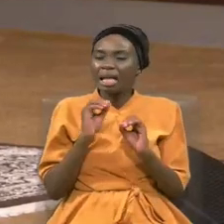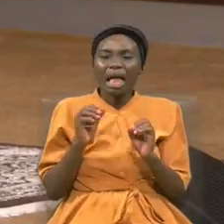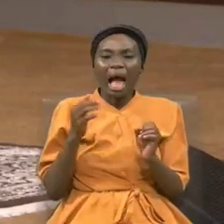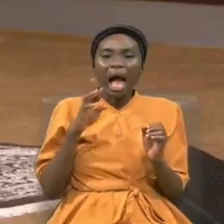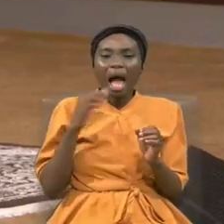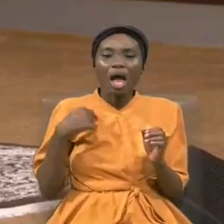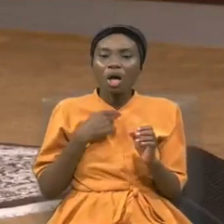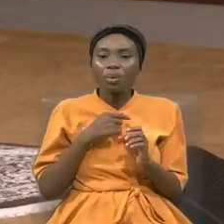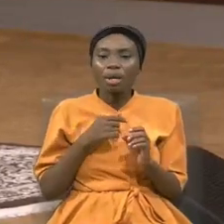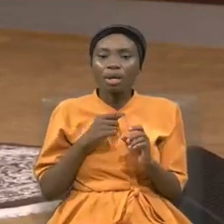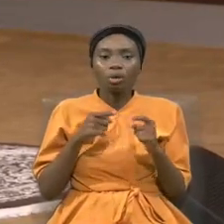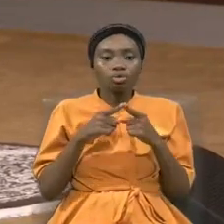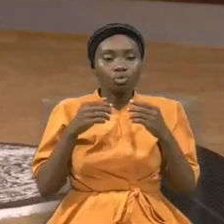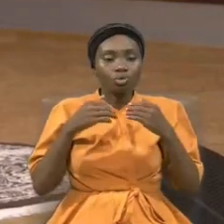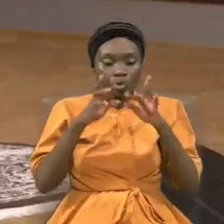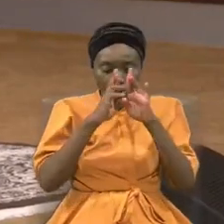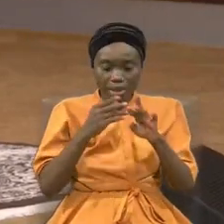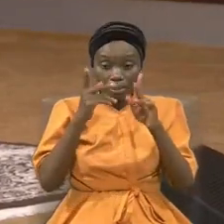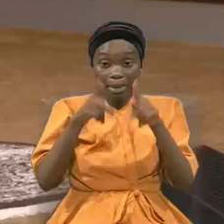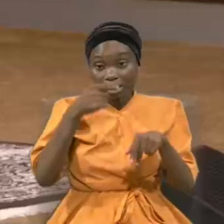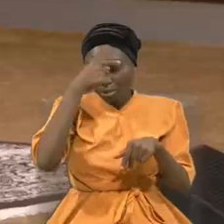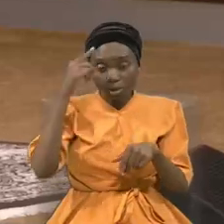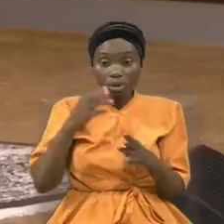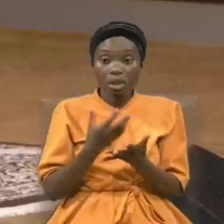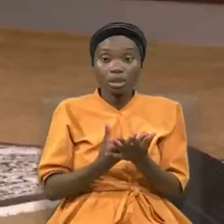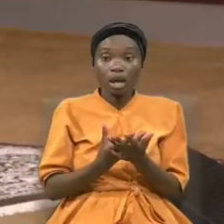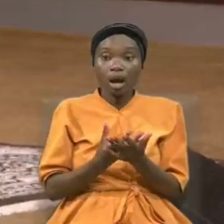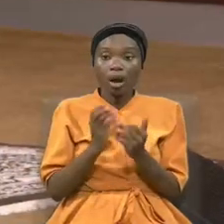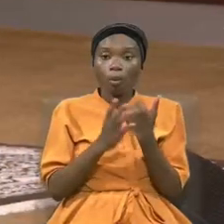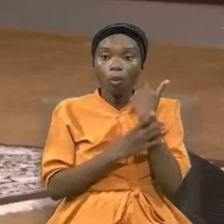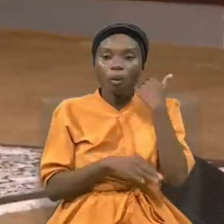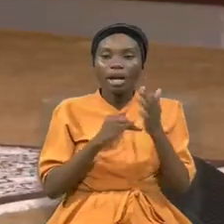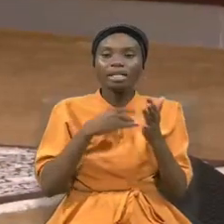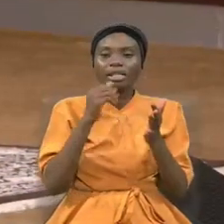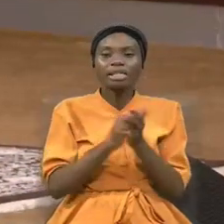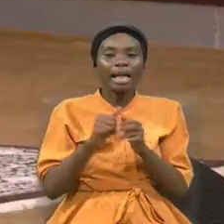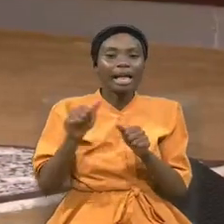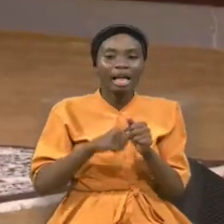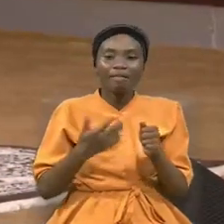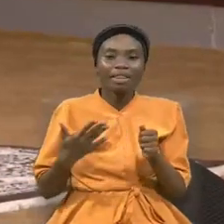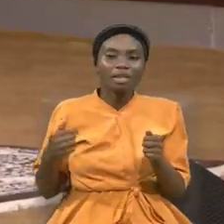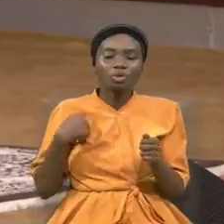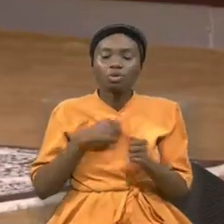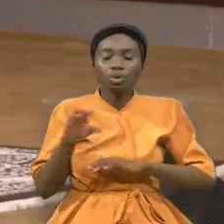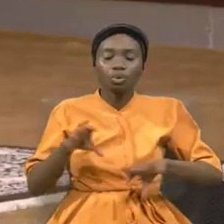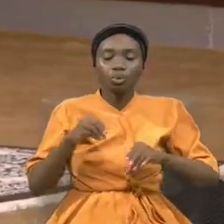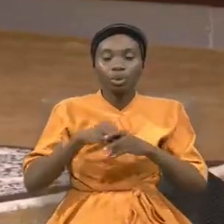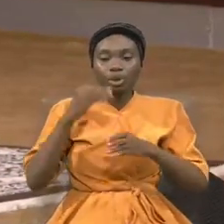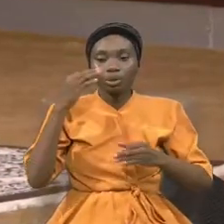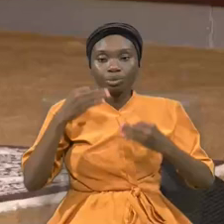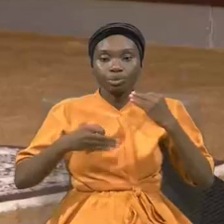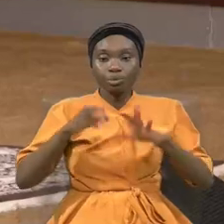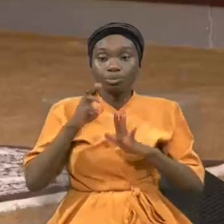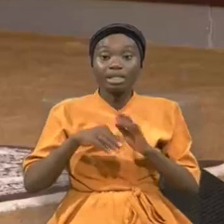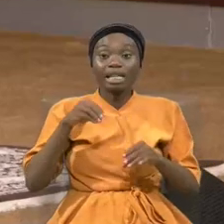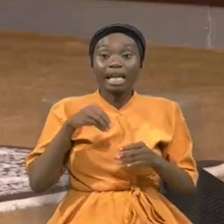nous ne devons pas avoir égard pour un grand, ou bien nous ne devons pas, sinon, minimiser quelqu'un parce qu'il est pauvre. Mais tout ce qu'on fait